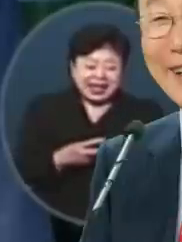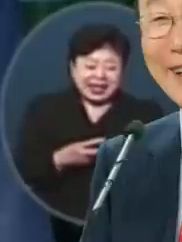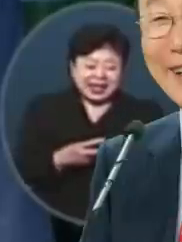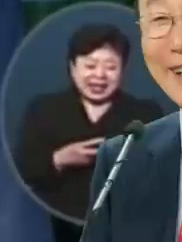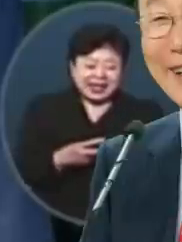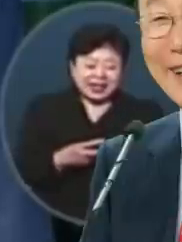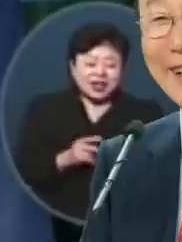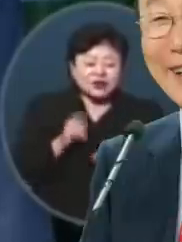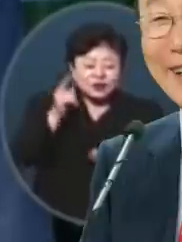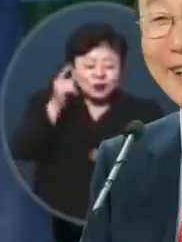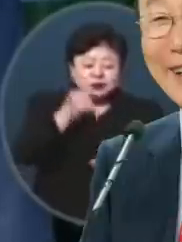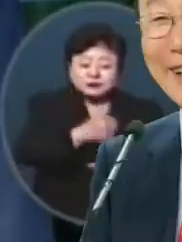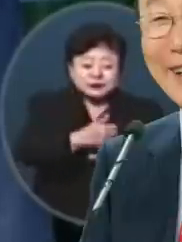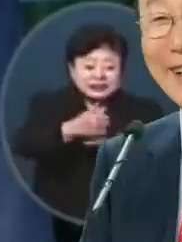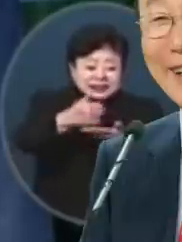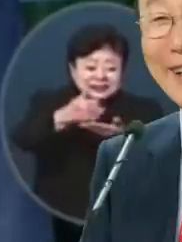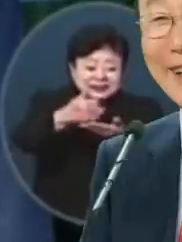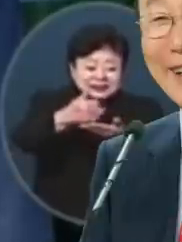높은 분이